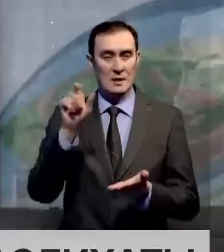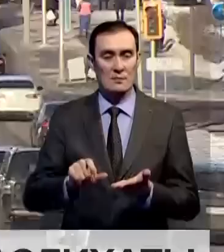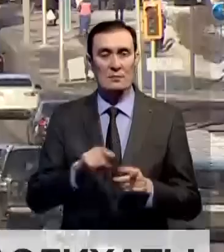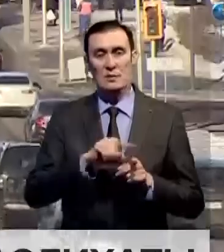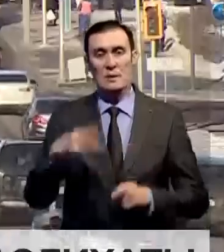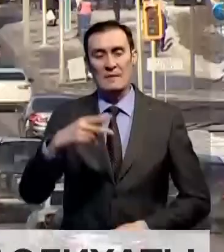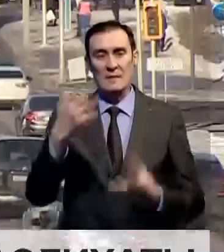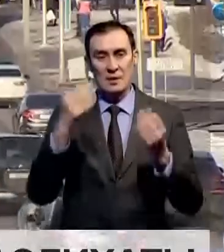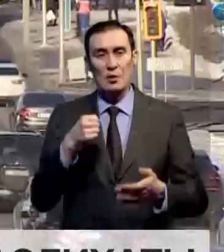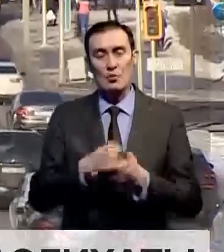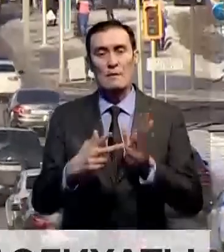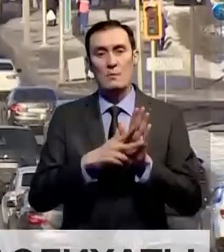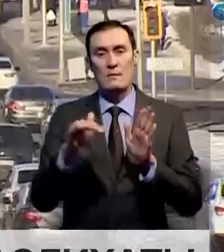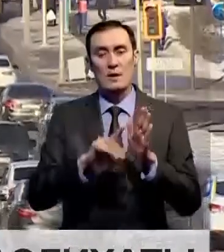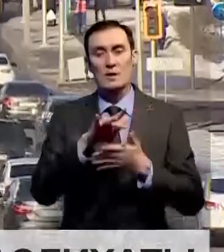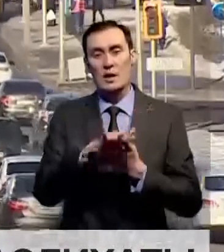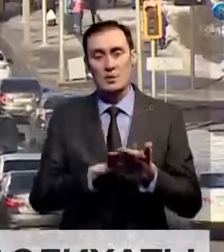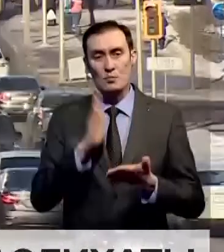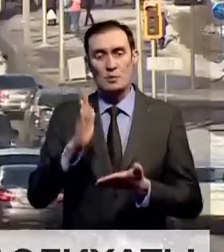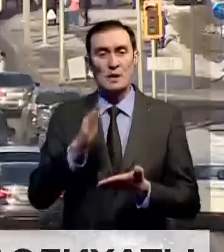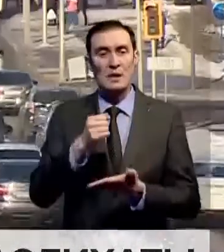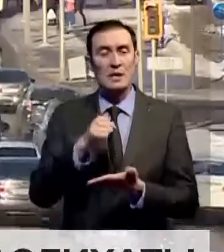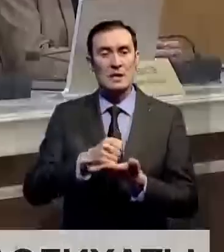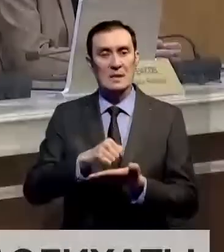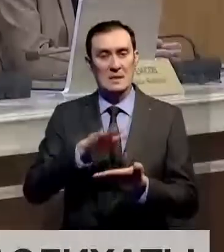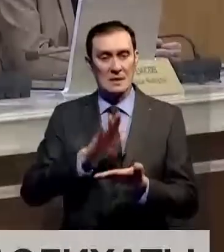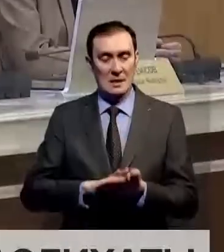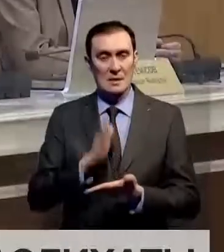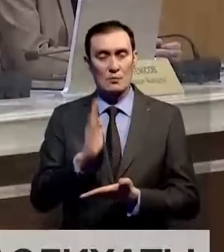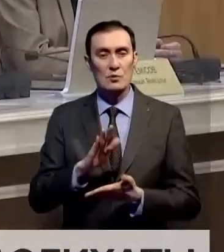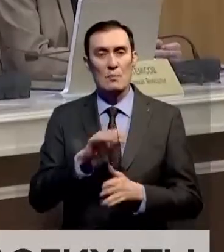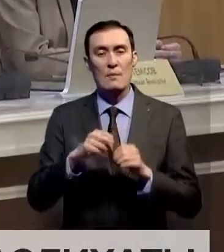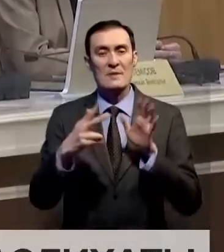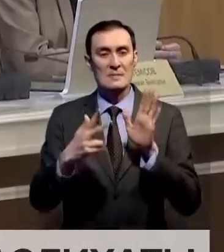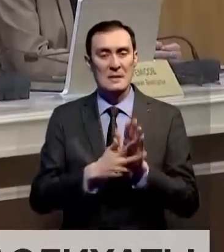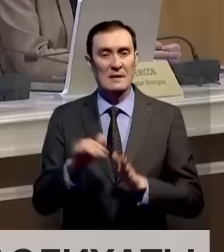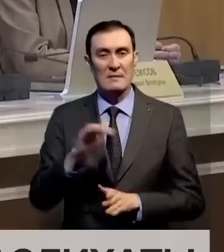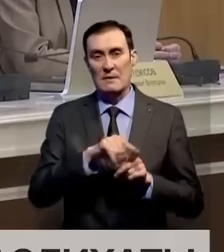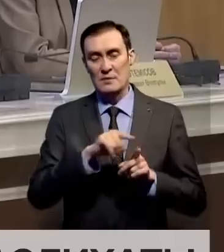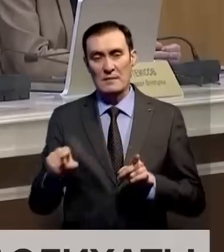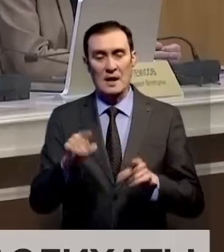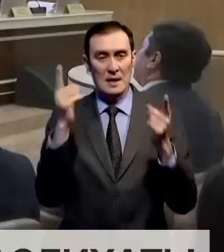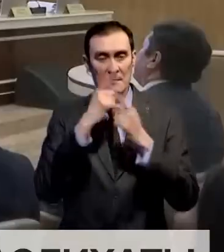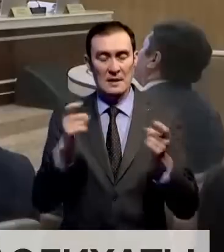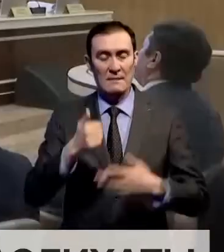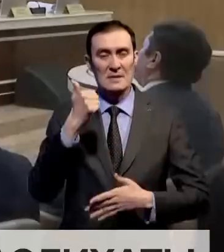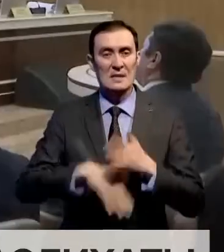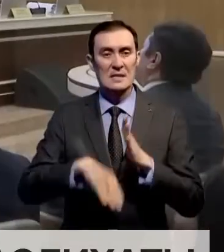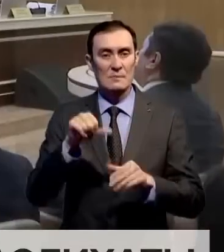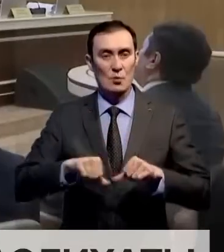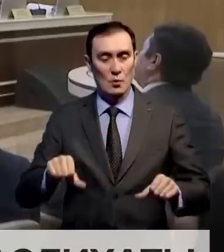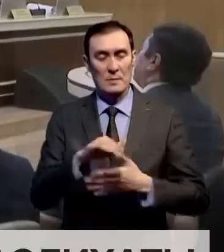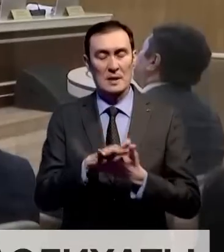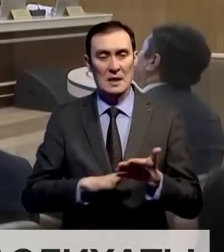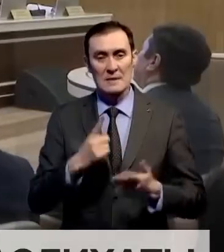дней до 8 февраля. Затем начнется их регистрация. Она будет проходить по 18 февраля, отметили в Центре избиркоме. Далее